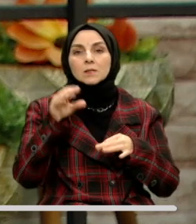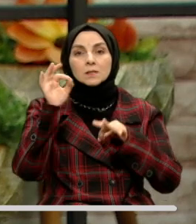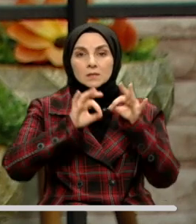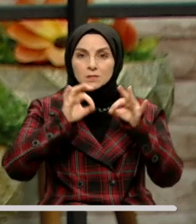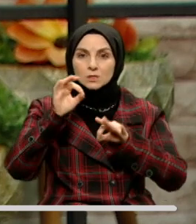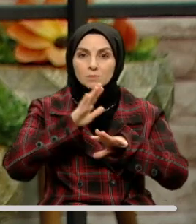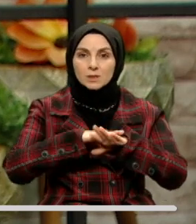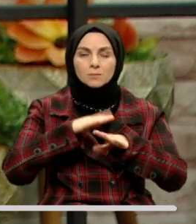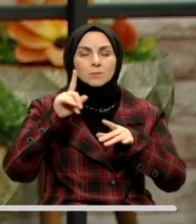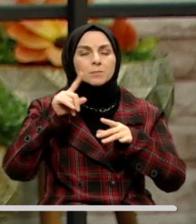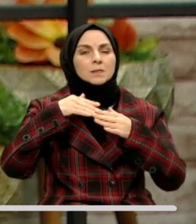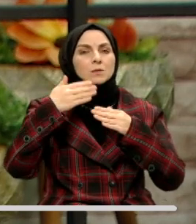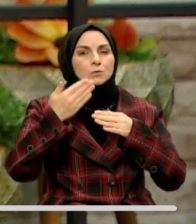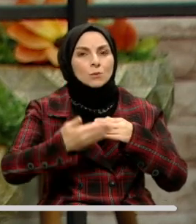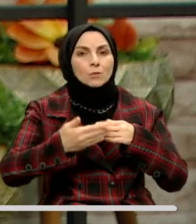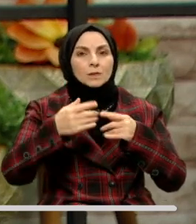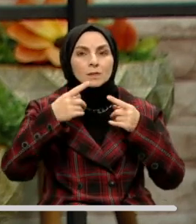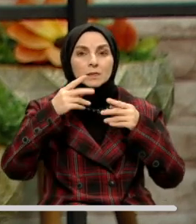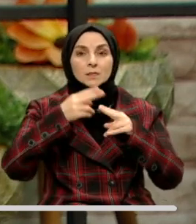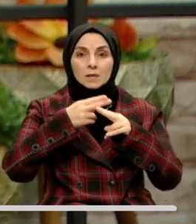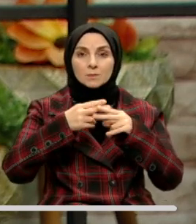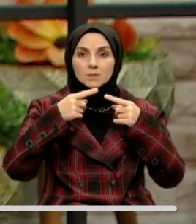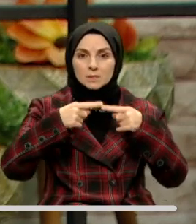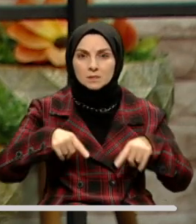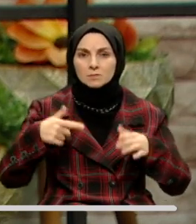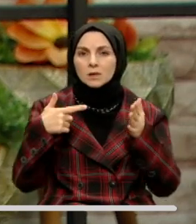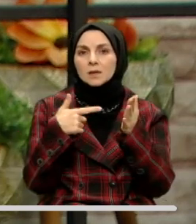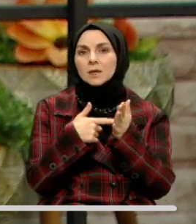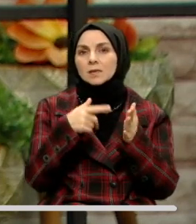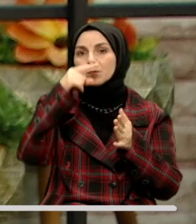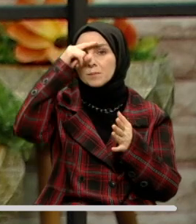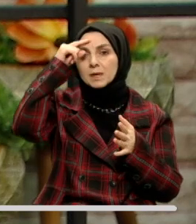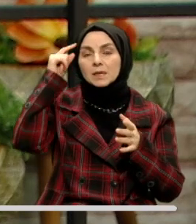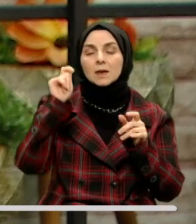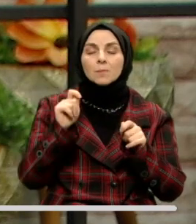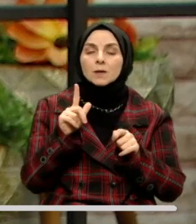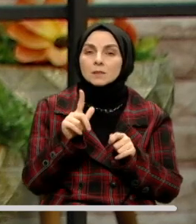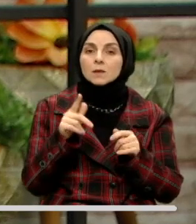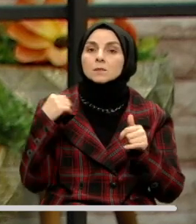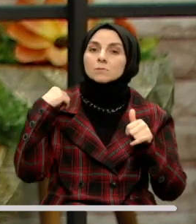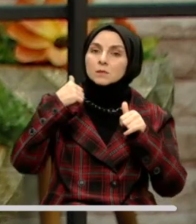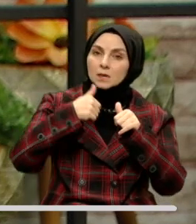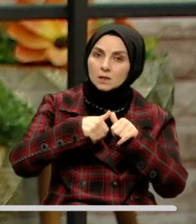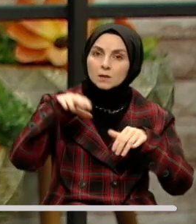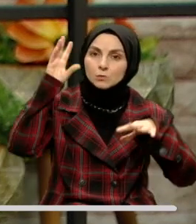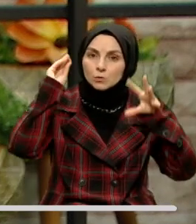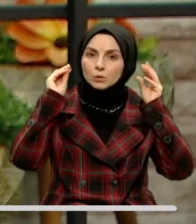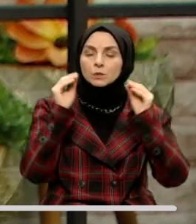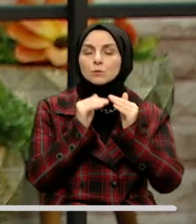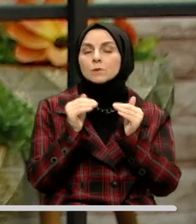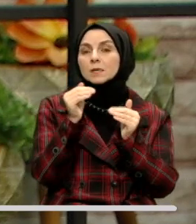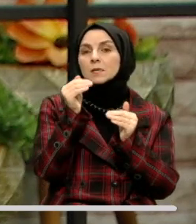sonraki deneme sınavına hedef belirlemek. Bitmiş bir şey yok. Tekrarlıyoruz, öğreniyoruz, gelişmeye devam